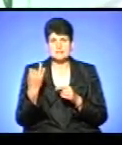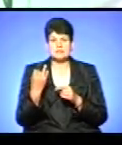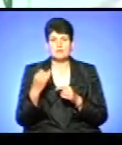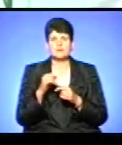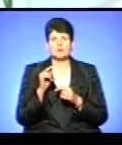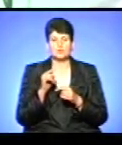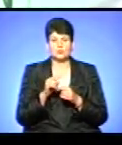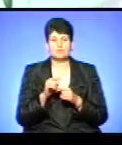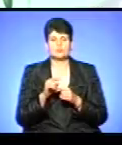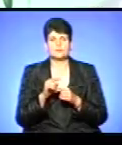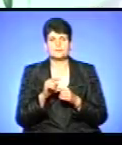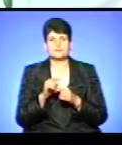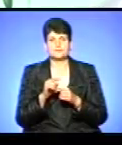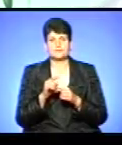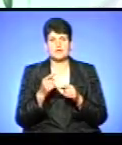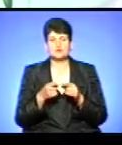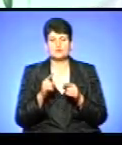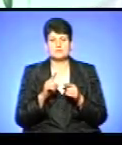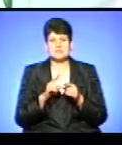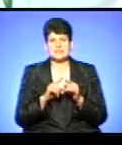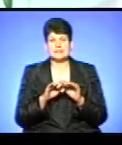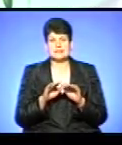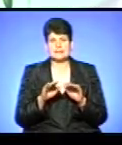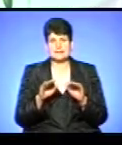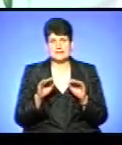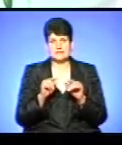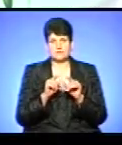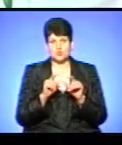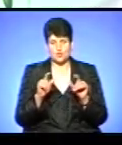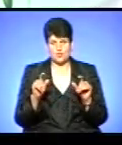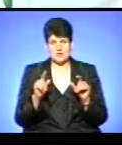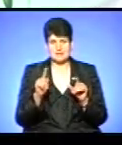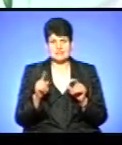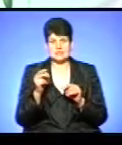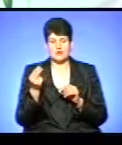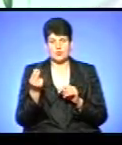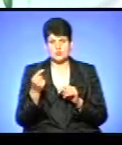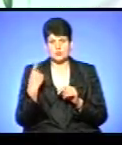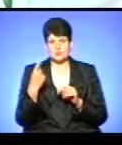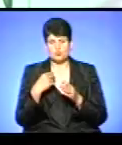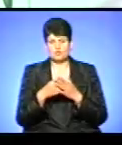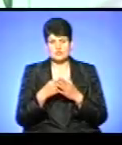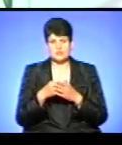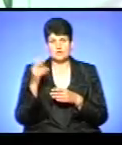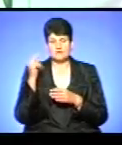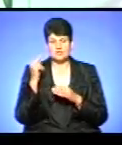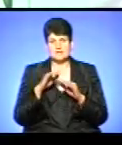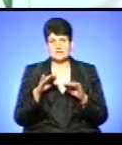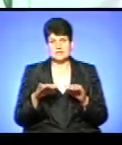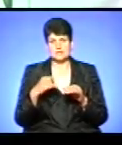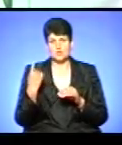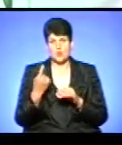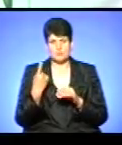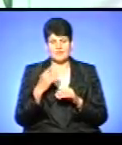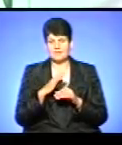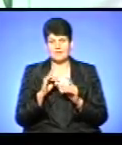щоб ці діти в школі за кошти обласного бюджету навчалися діти з області,